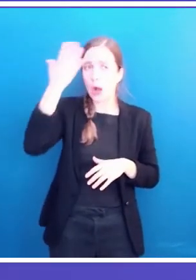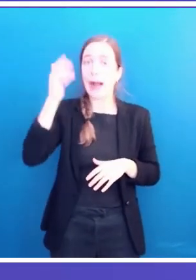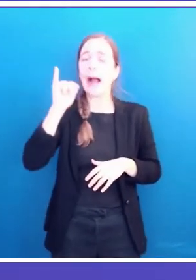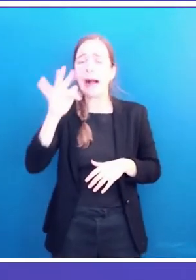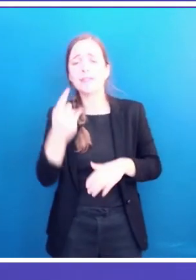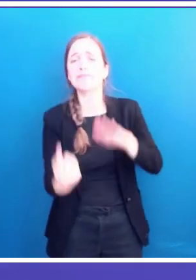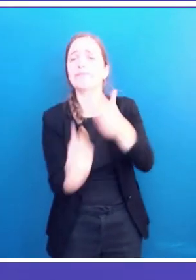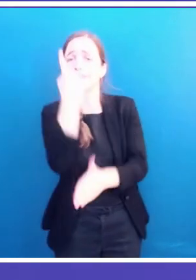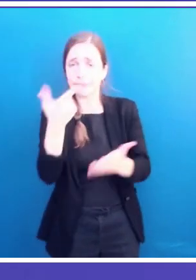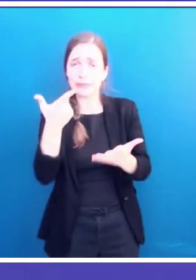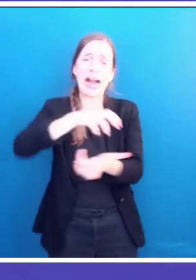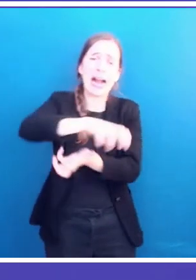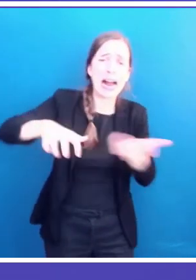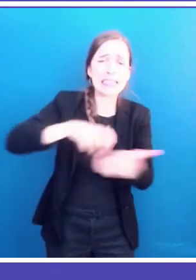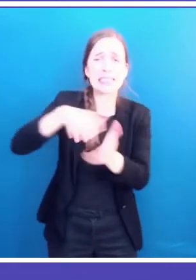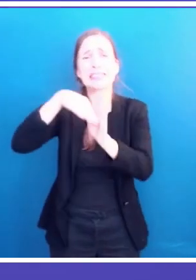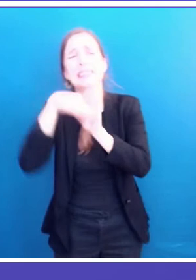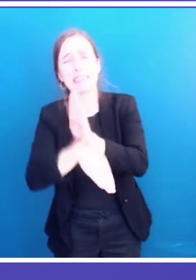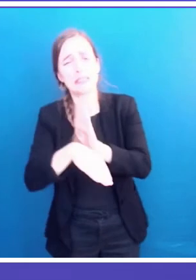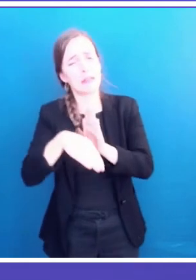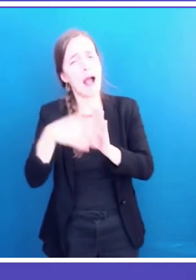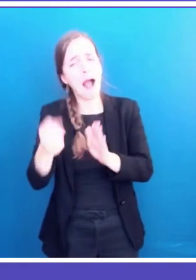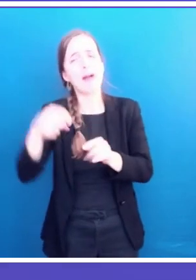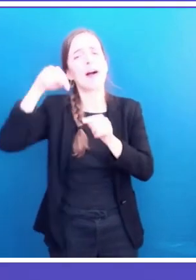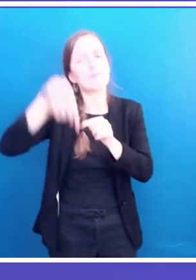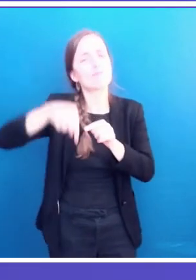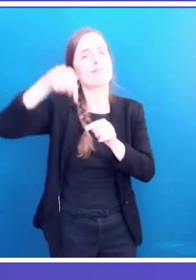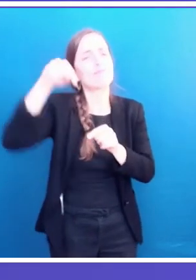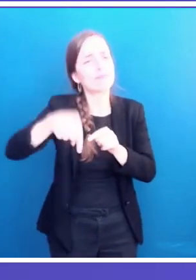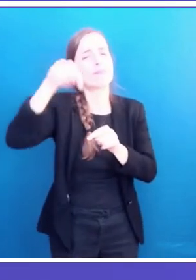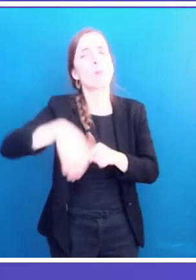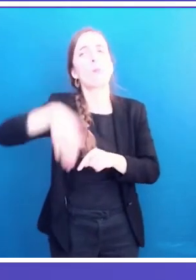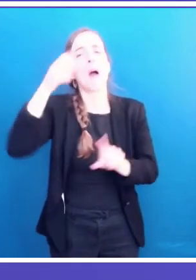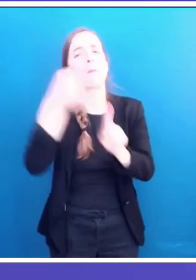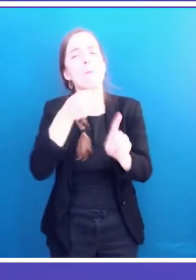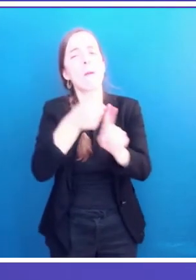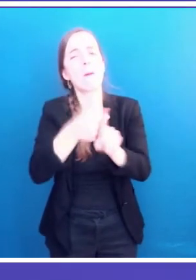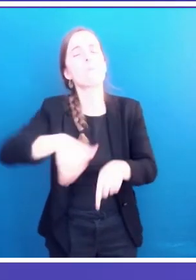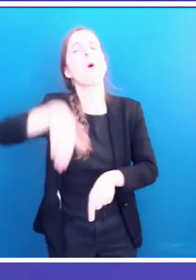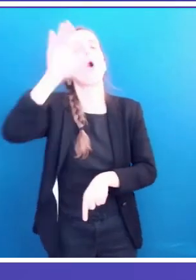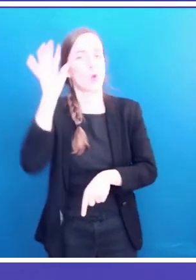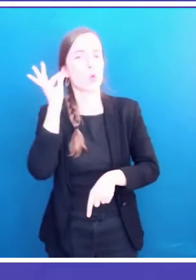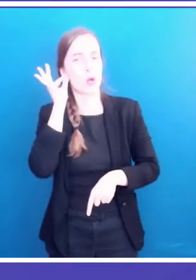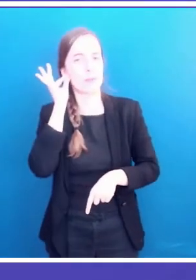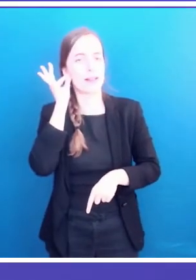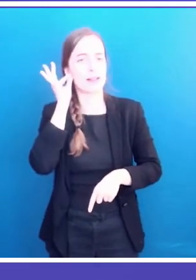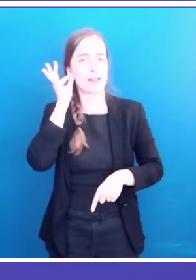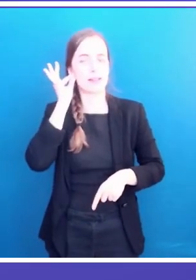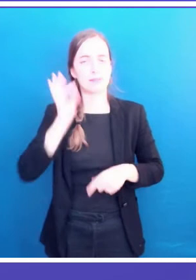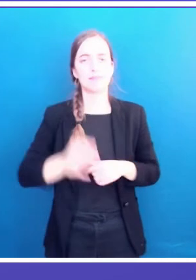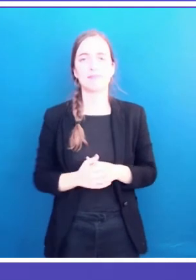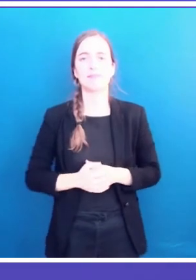وغيره، المرأة هي التي تدفع أعلى الأثمان. هذا ما يثبته التاريخ.